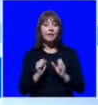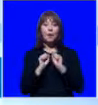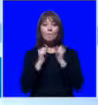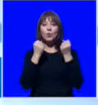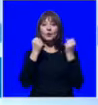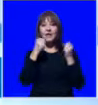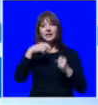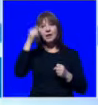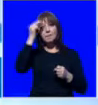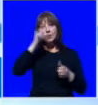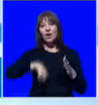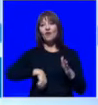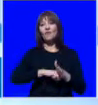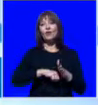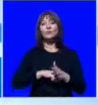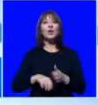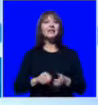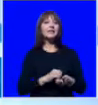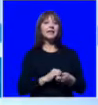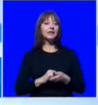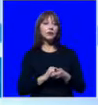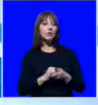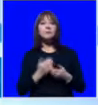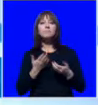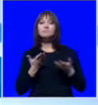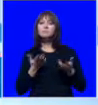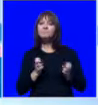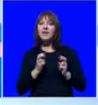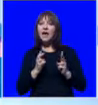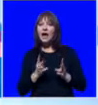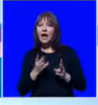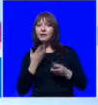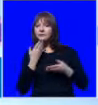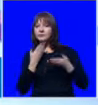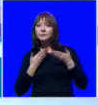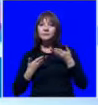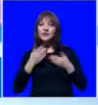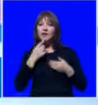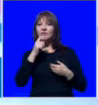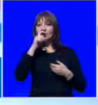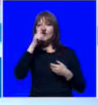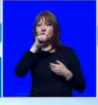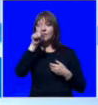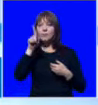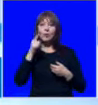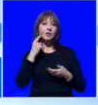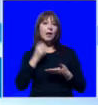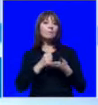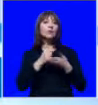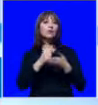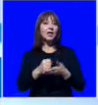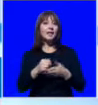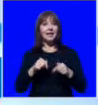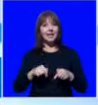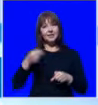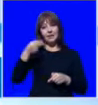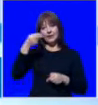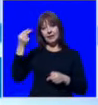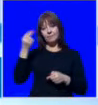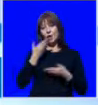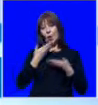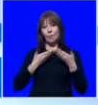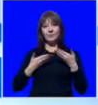обичайно, на фона на скандали и кризи, преминава обсъждането на други важни въпроси, един от които е бюджет. Тези теми обсъждаме